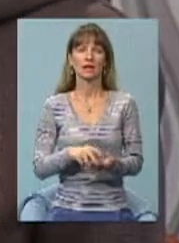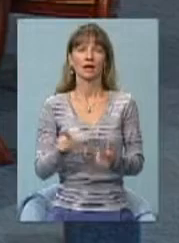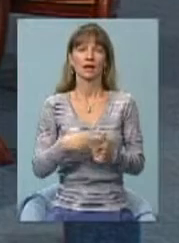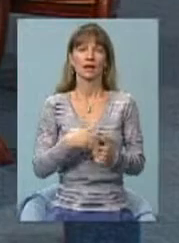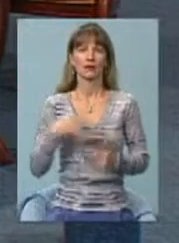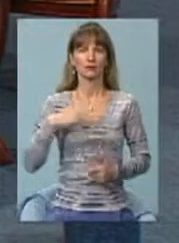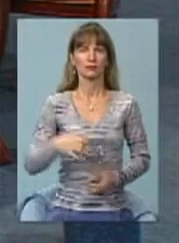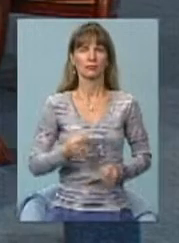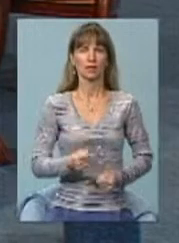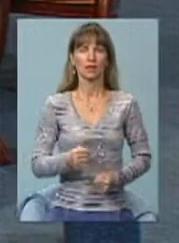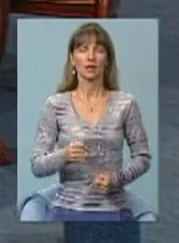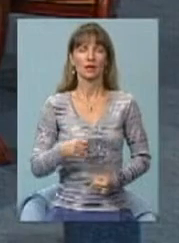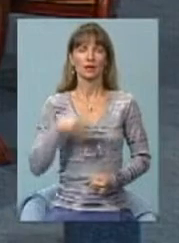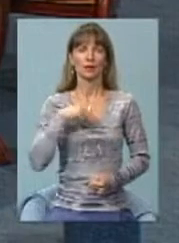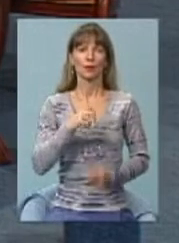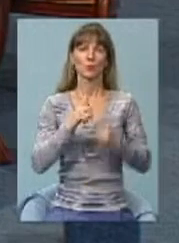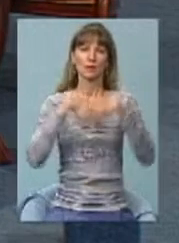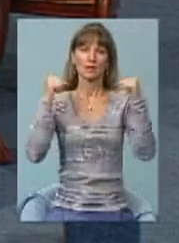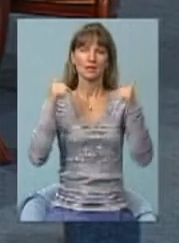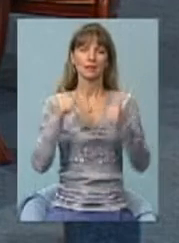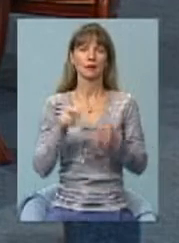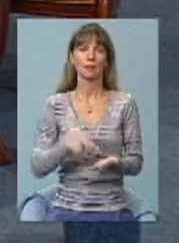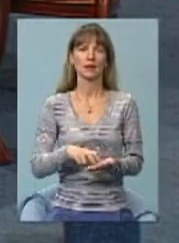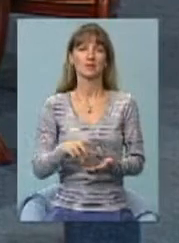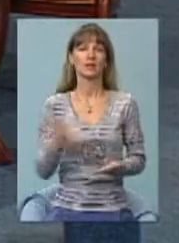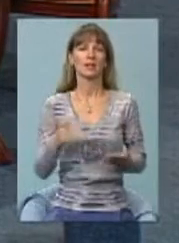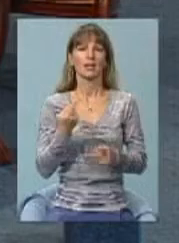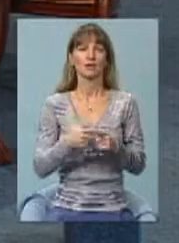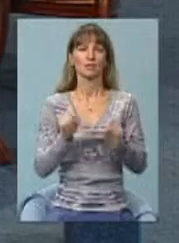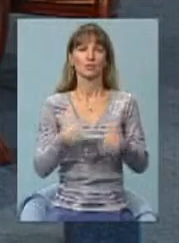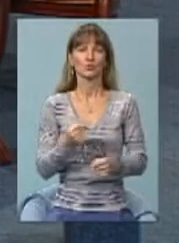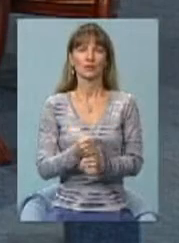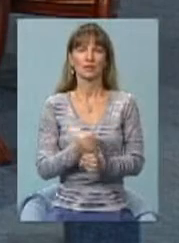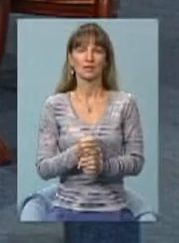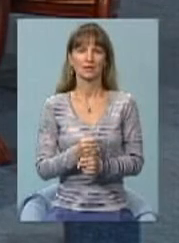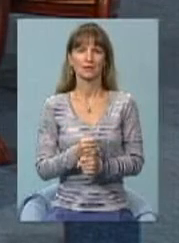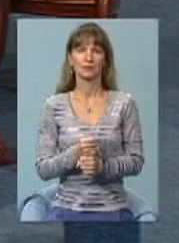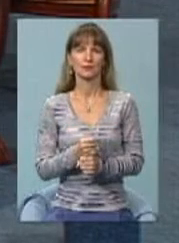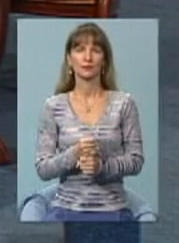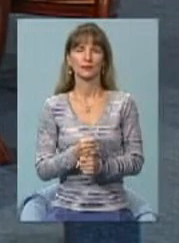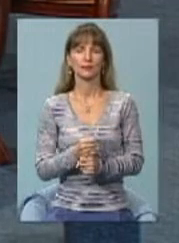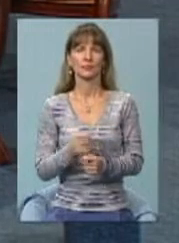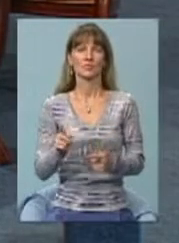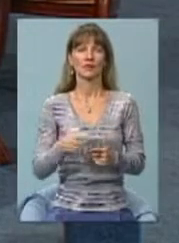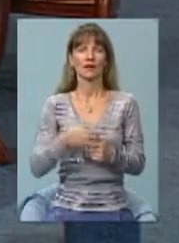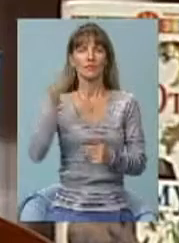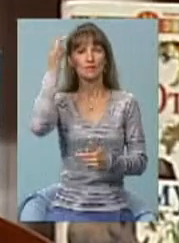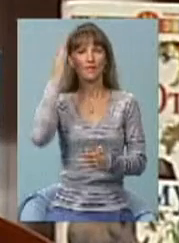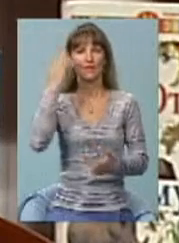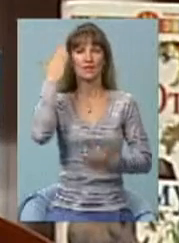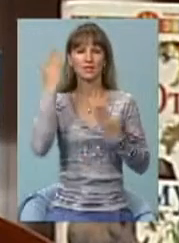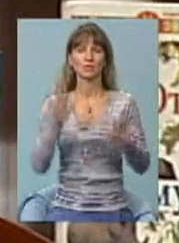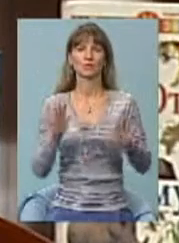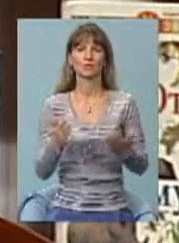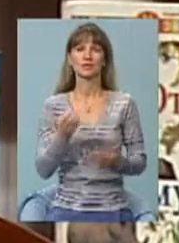якось, проявити якусь певну емоцію, посміхнутися, наприклад, у камеру, як це можна зробити? Ну, або згадати якийсь веселий случай,